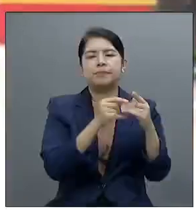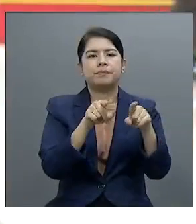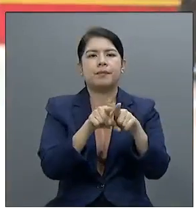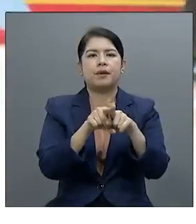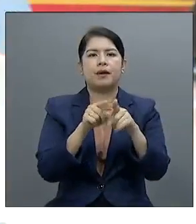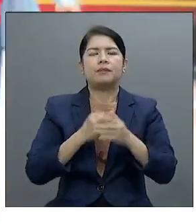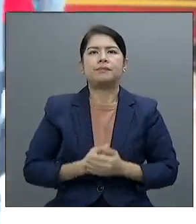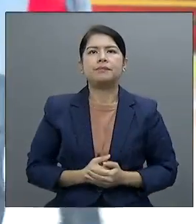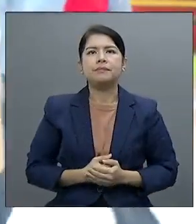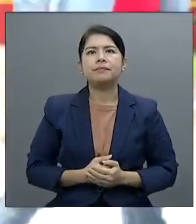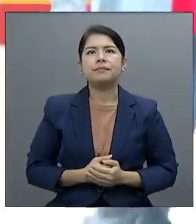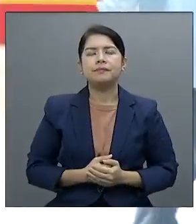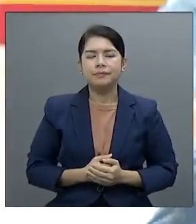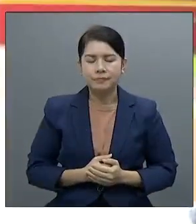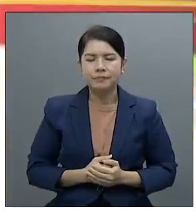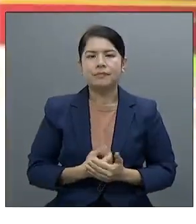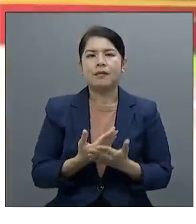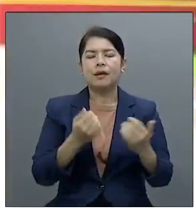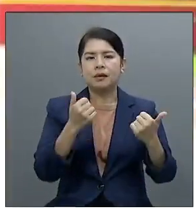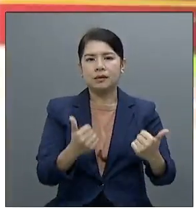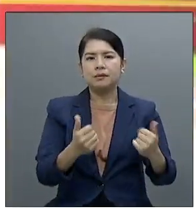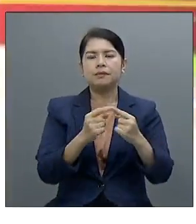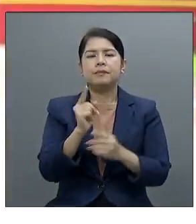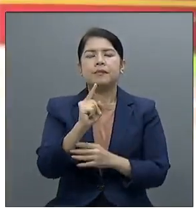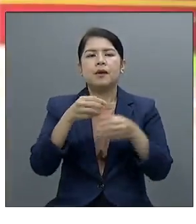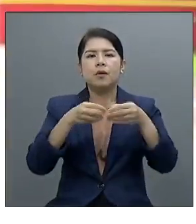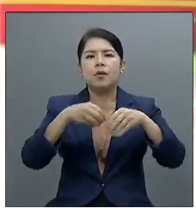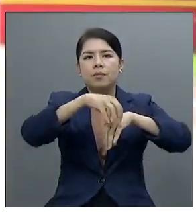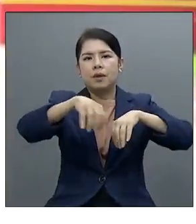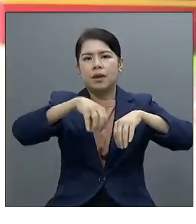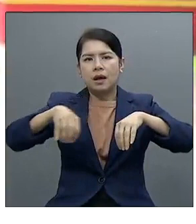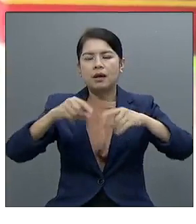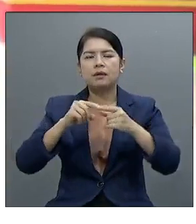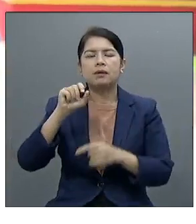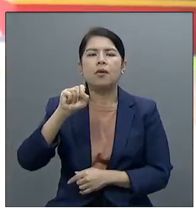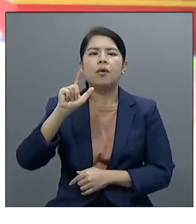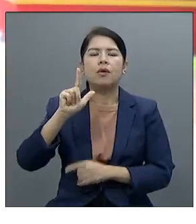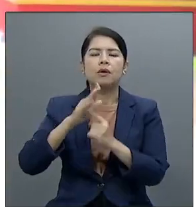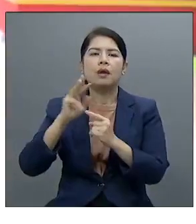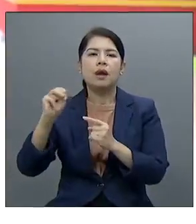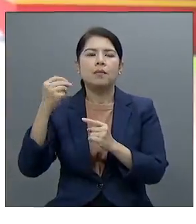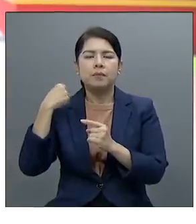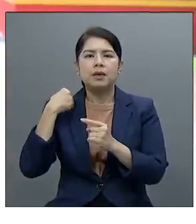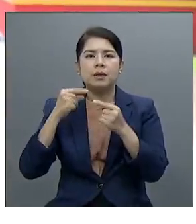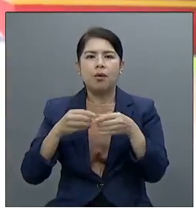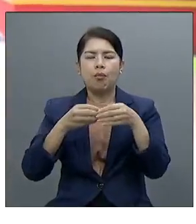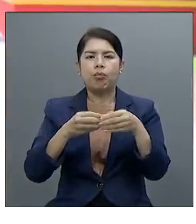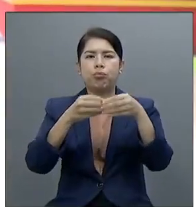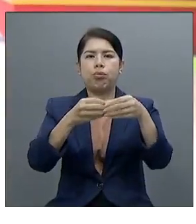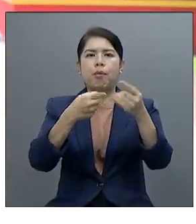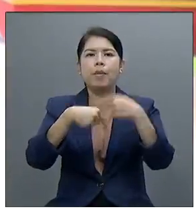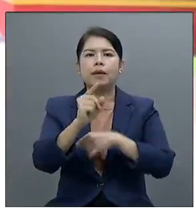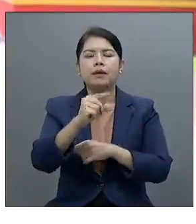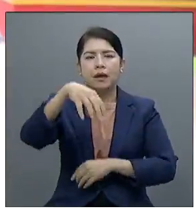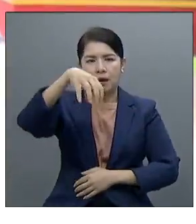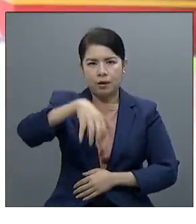ค่ะคุณจิรัชดาคุณพรวดีค่ะล่าสุดนะคะทางเครือข่ายสลัมสีผ้าค่ะกำลังเคลื่อนขบวนไปที่องค์การสหประชาชาติหรือ UN